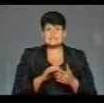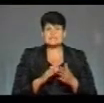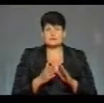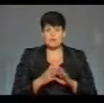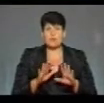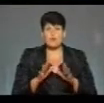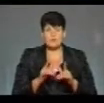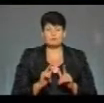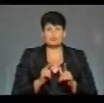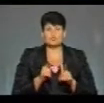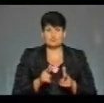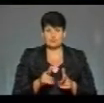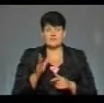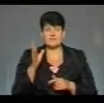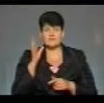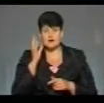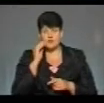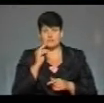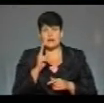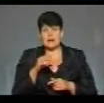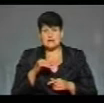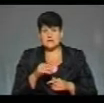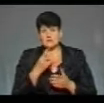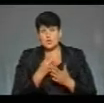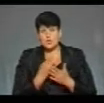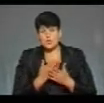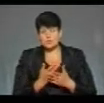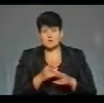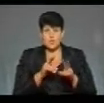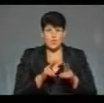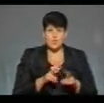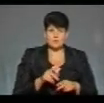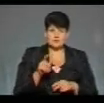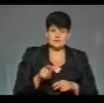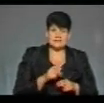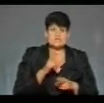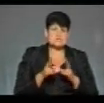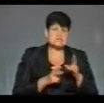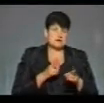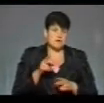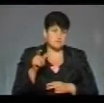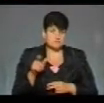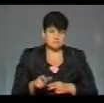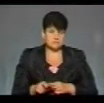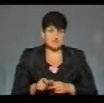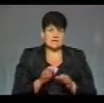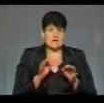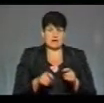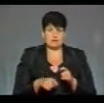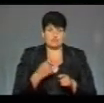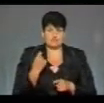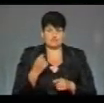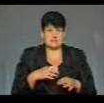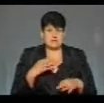момент поступлення, враховувавши клінічні ознаки всі, огляд пацієнта, скарги пацієнта, ніяких порушень